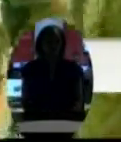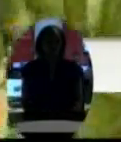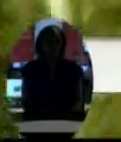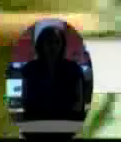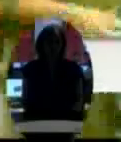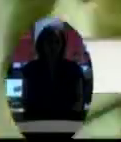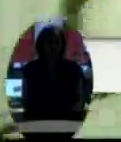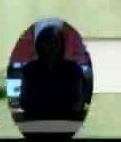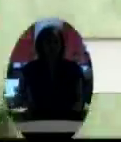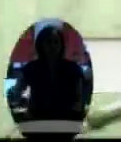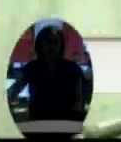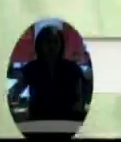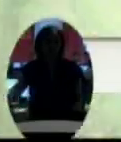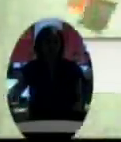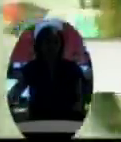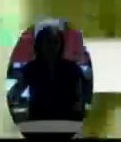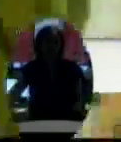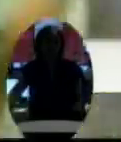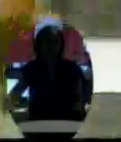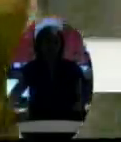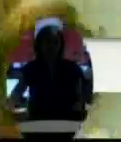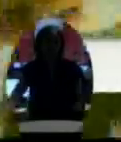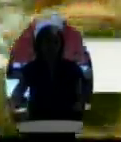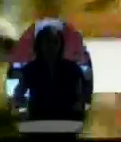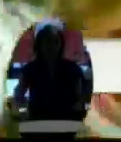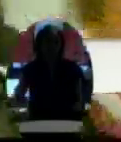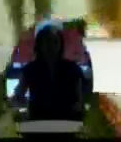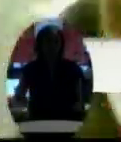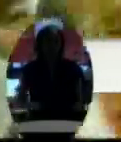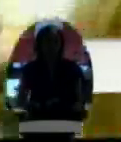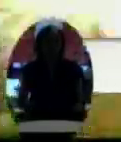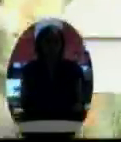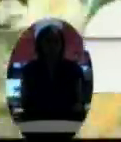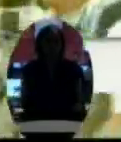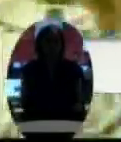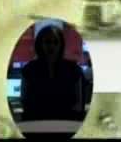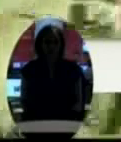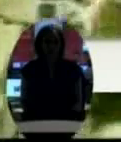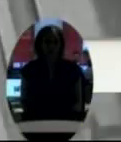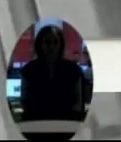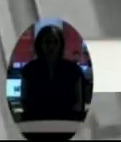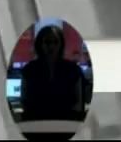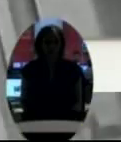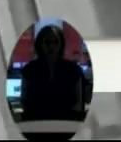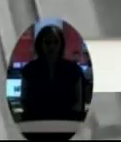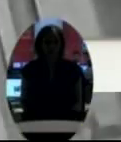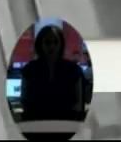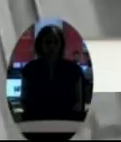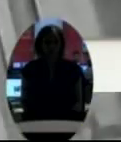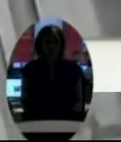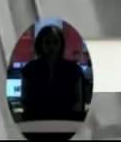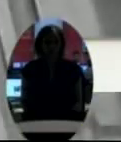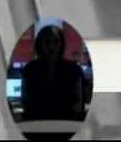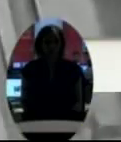תובא ההצעה בנוסח שונה. המתנגדים להצעה הסבירו כי הניסיון למנוע את תיעוד החיילים במרחב הציבורי